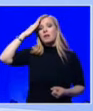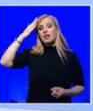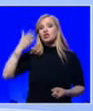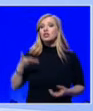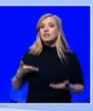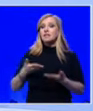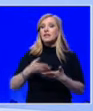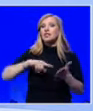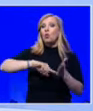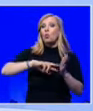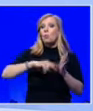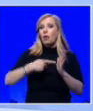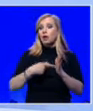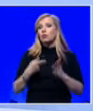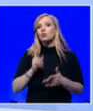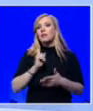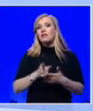законопроект, който трябва да обслужи